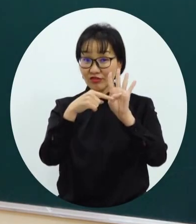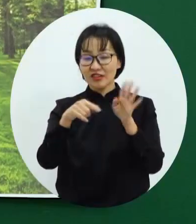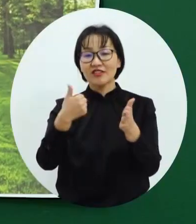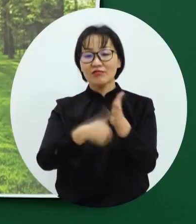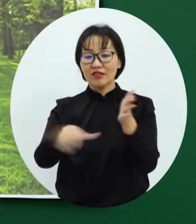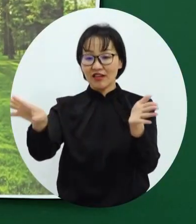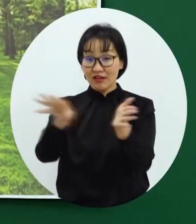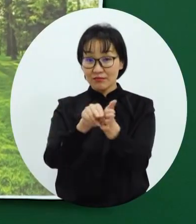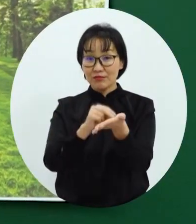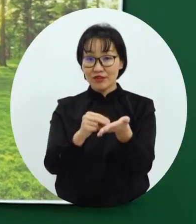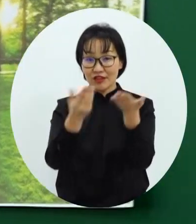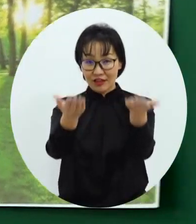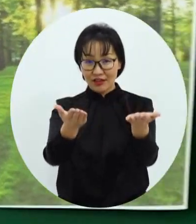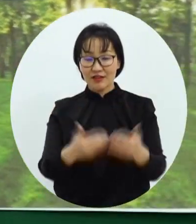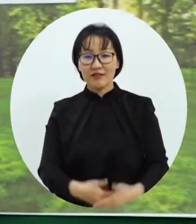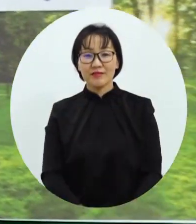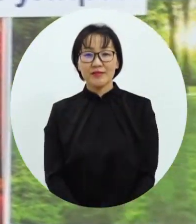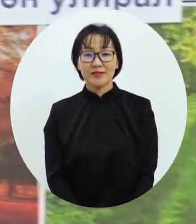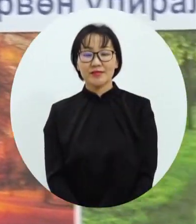дээрээ нэрлэн бичээ.